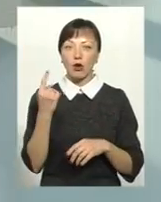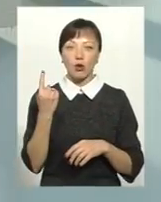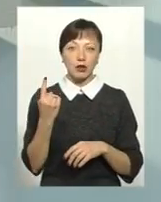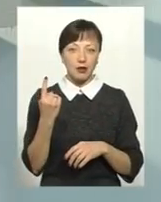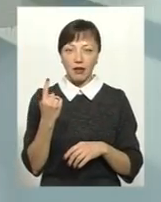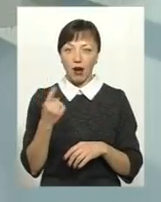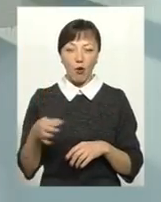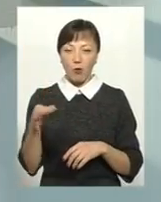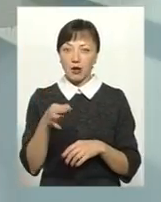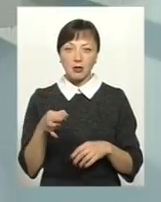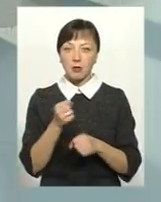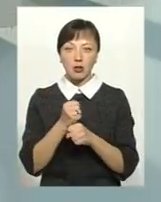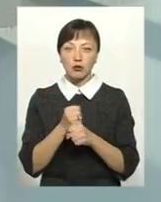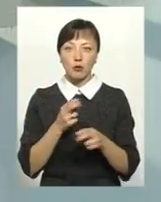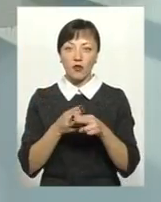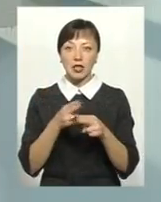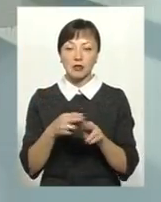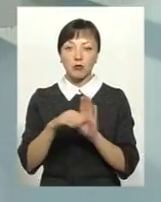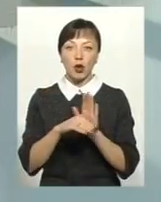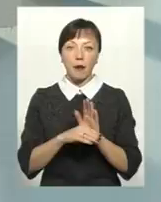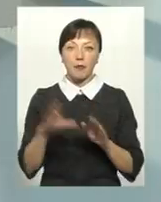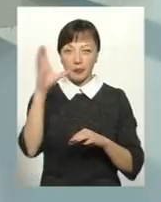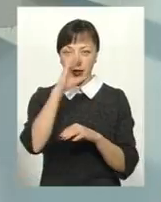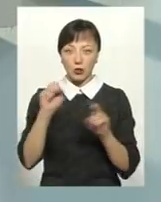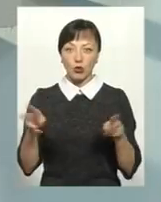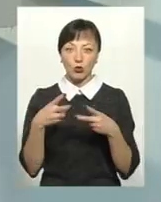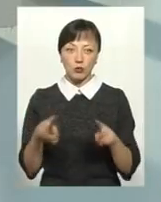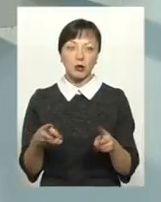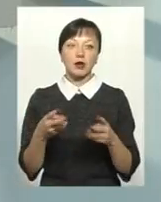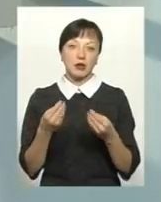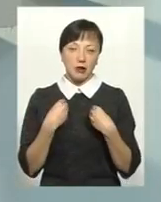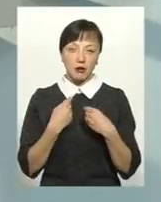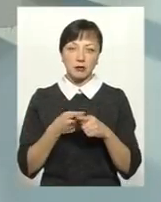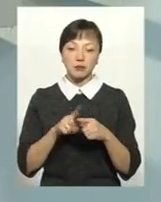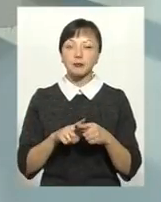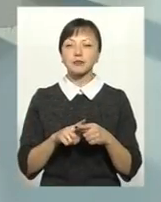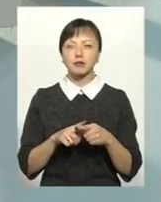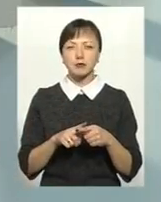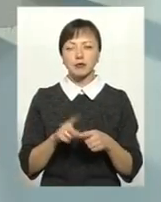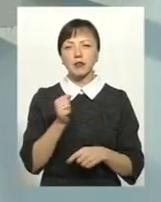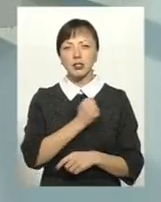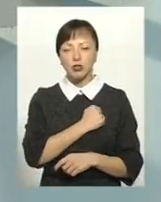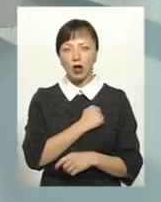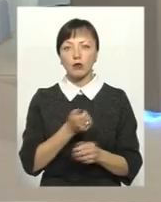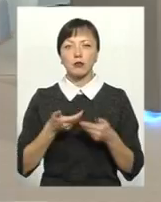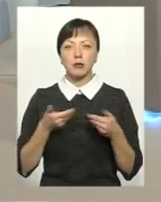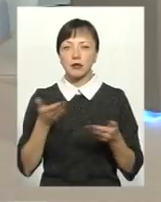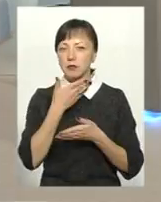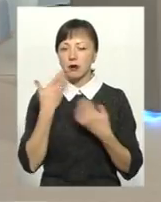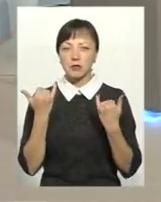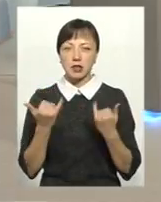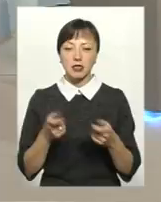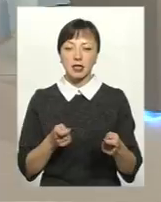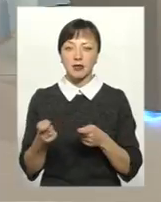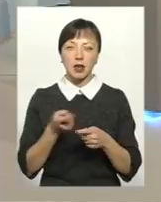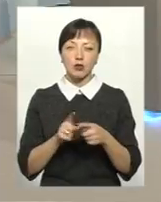з профілактичними програмами в нічних клубах, і нам цей компонент дали. Але, я ж кажу, на жаль, що ми не маємо зараз